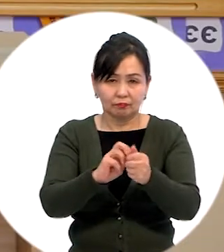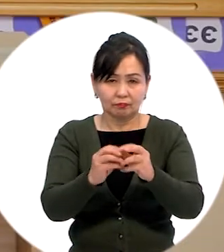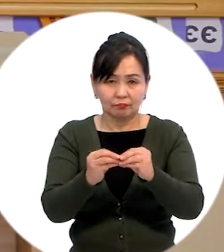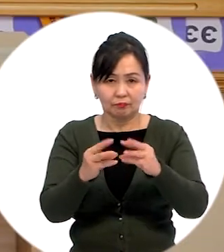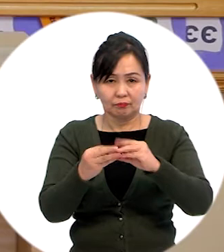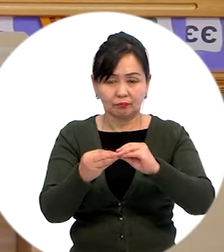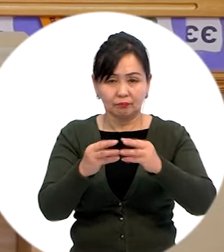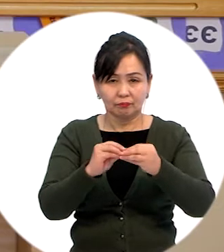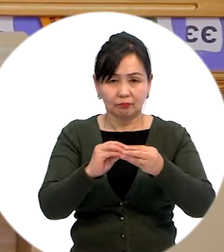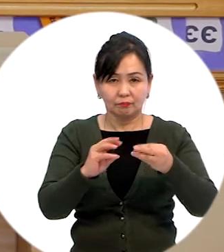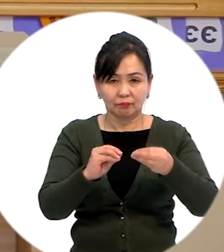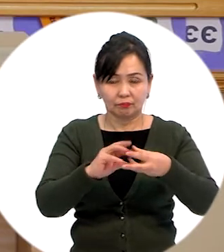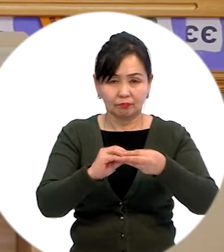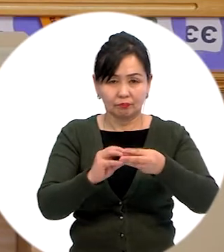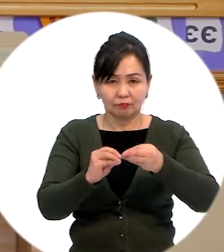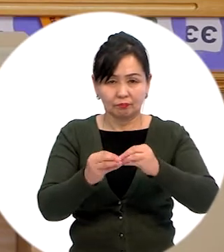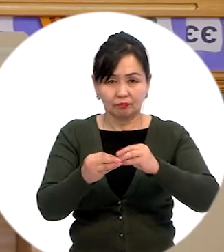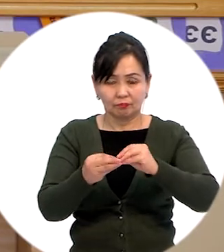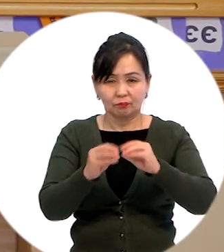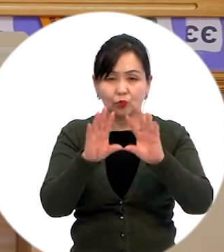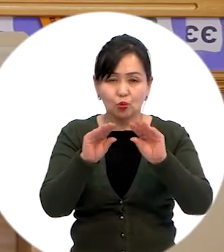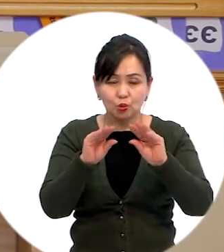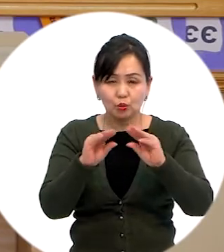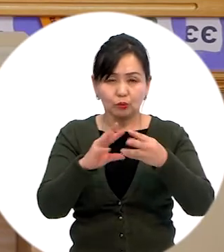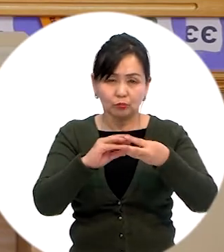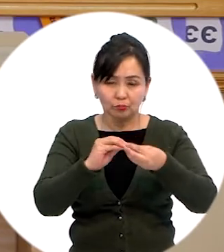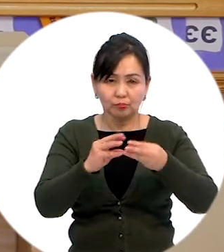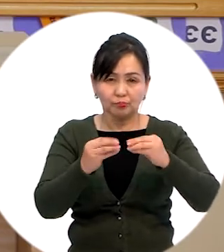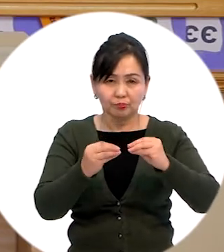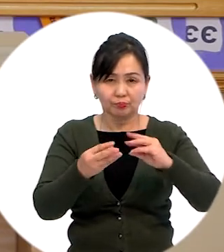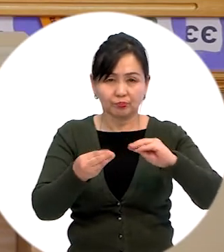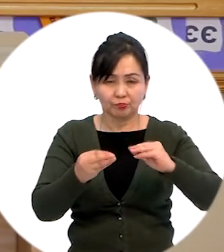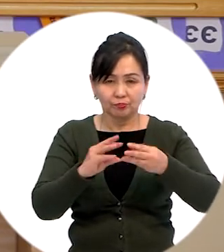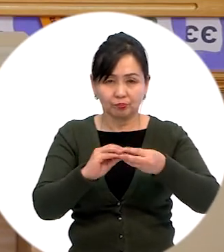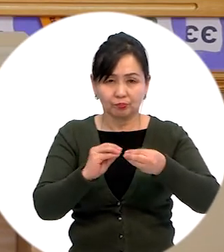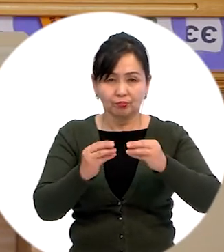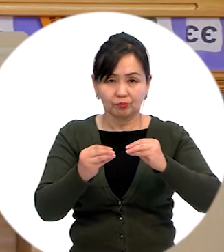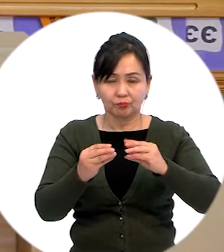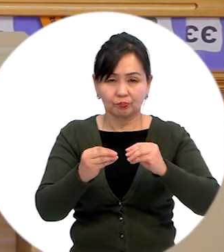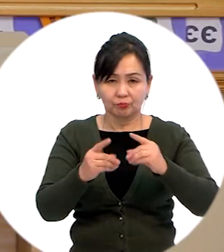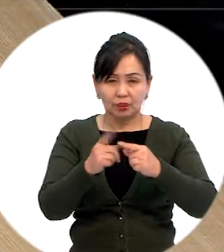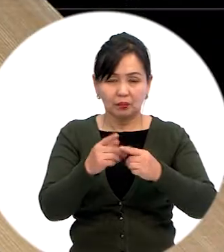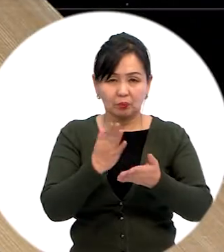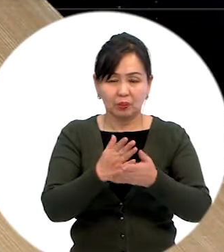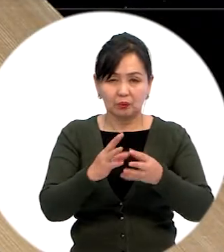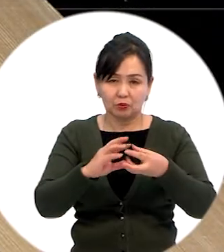Баримлын шавраа эхлээд маш сайн нухах хөстэй байгаа шүү хөтөлтэй. Тэгэхгүй бол баримлын шавар маань бас хатуурцсан, хатцсан байдаг.